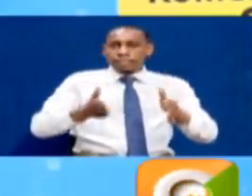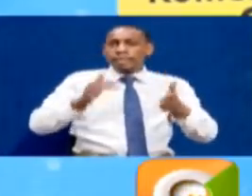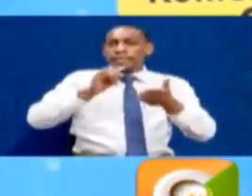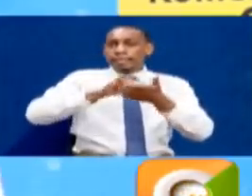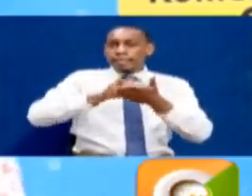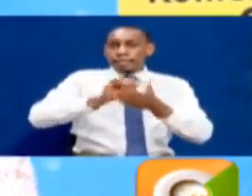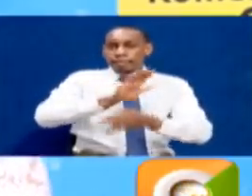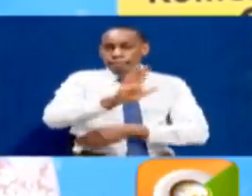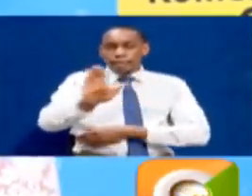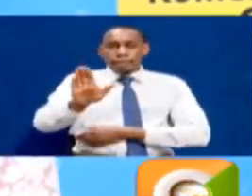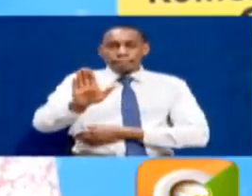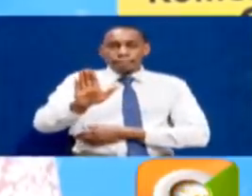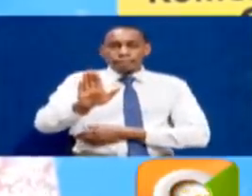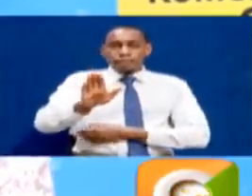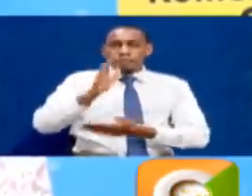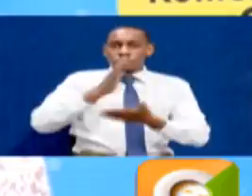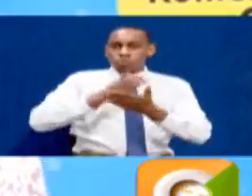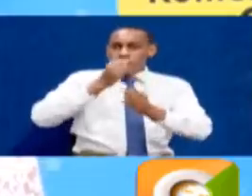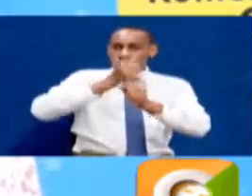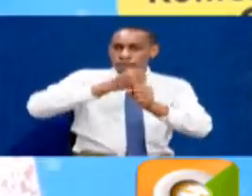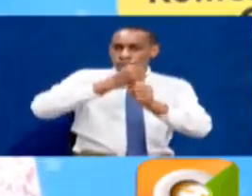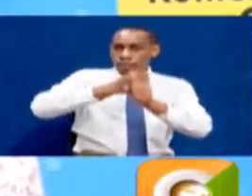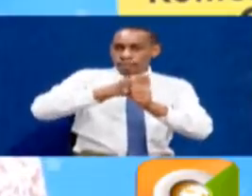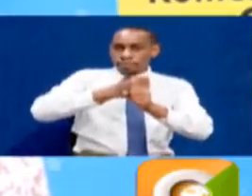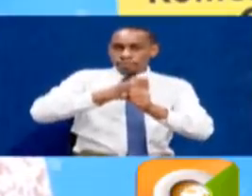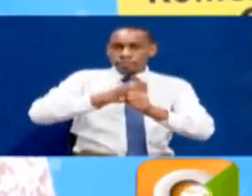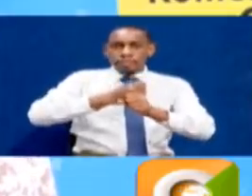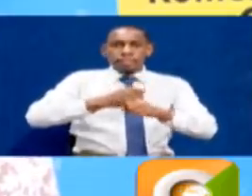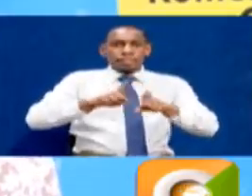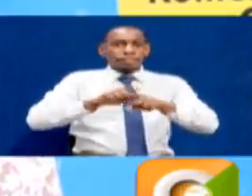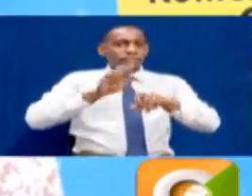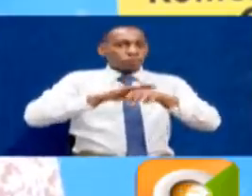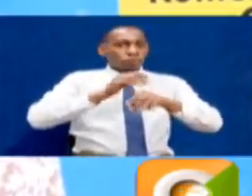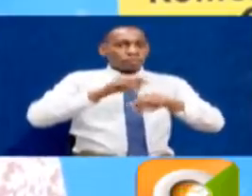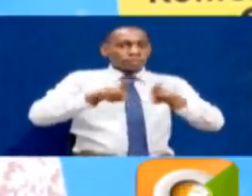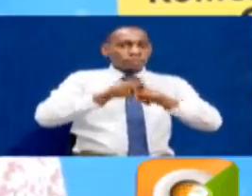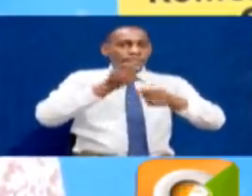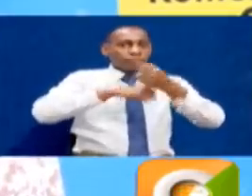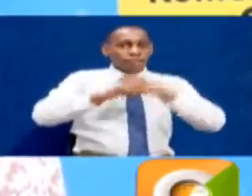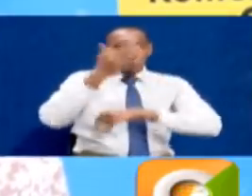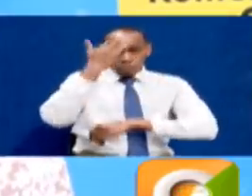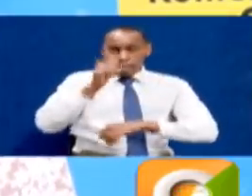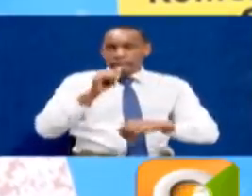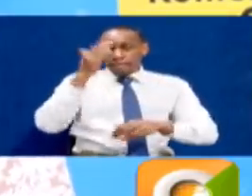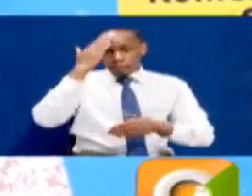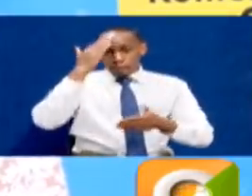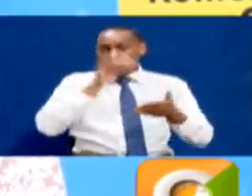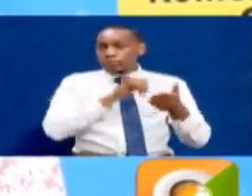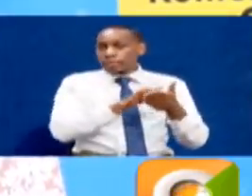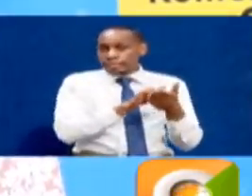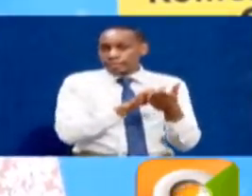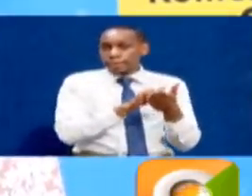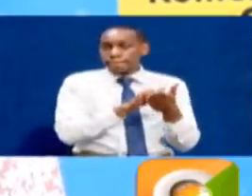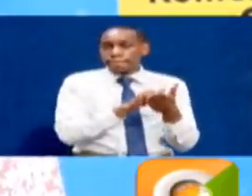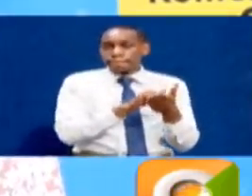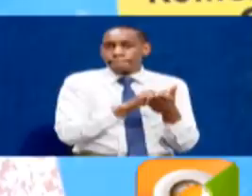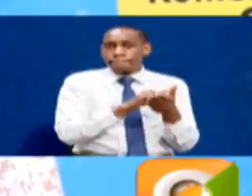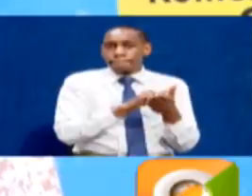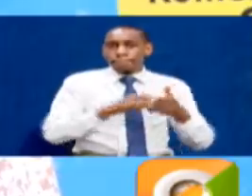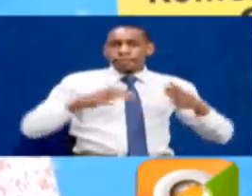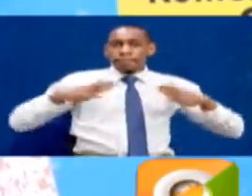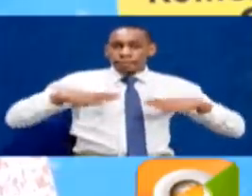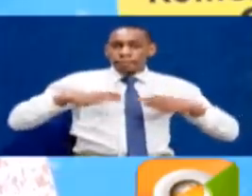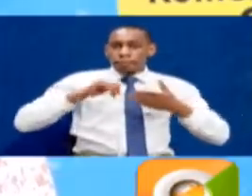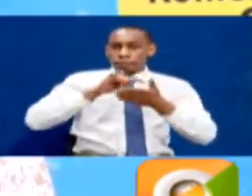watakuwa na shughulika na hii maneno, na ni vizuri tufanya hivyo kwa sababu tunajua ya kwamba wale